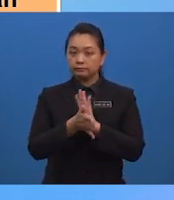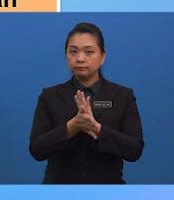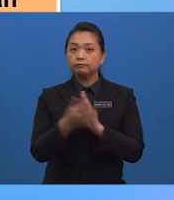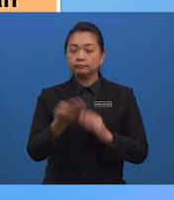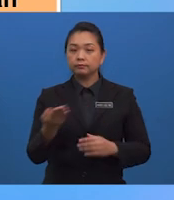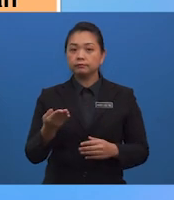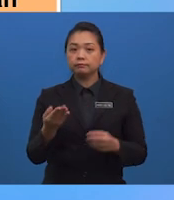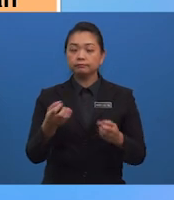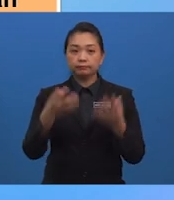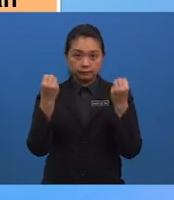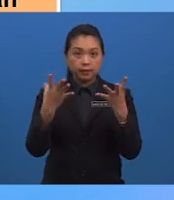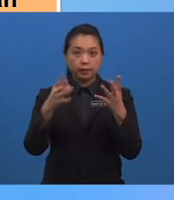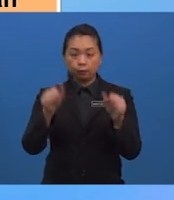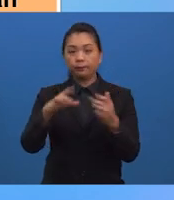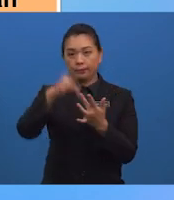seluruh dunia.